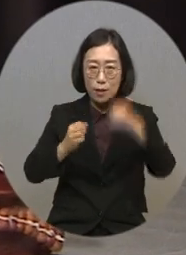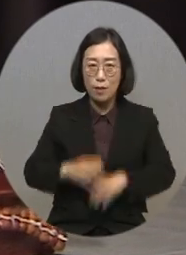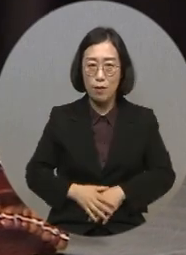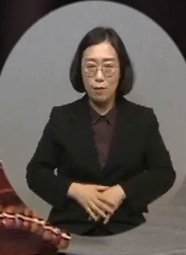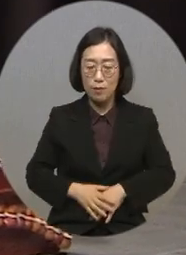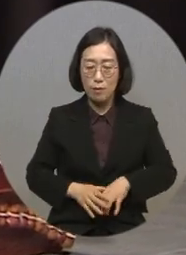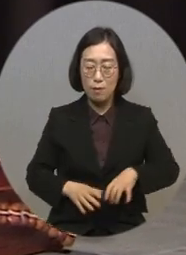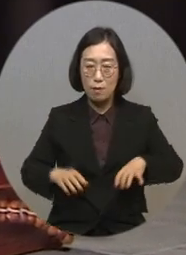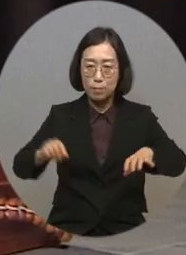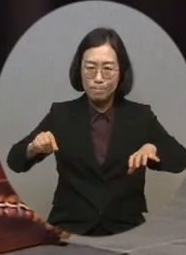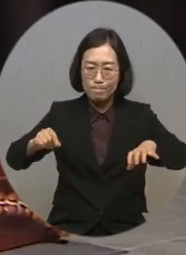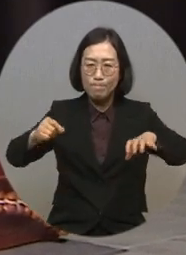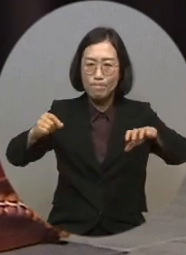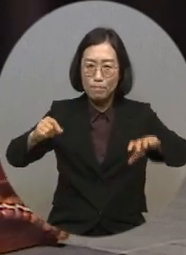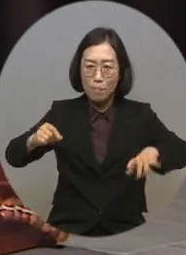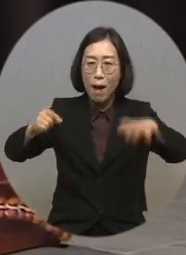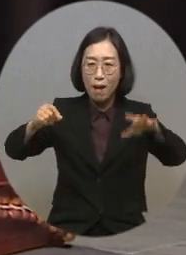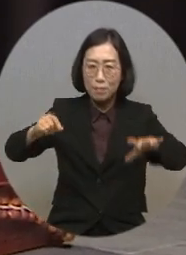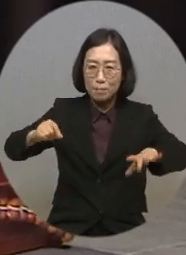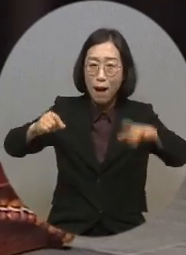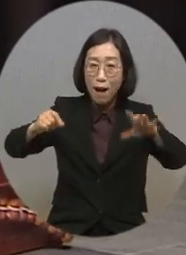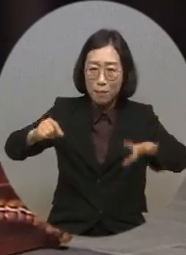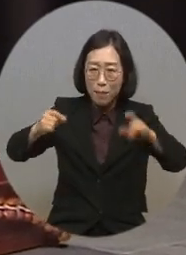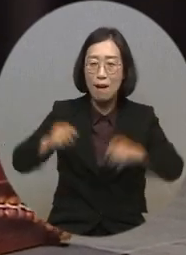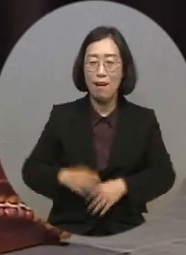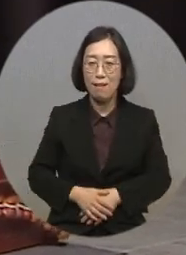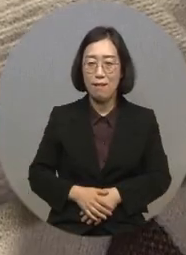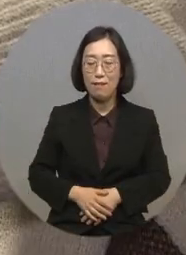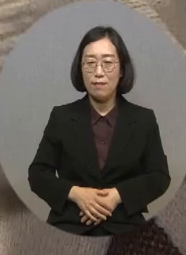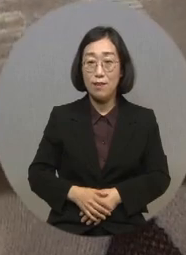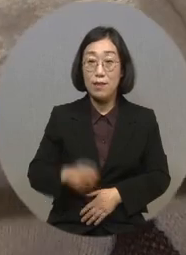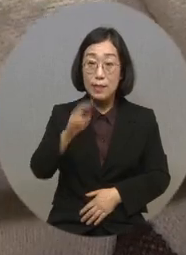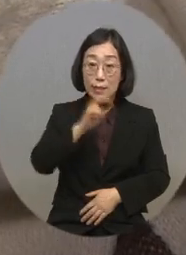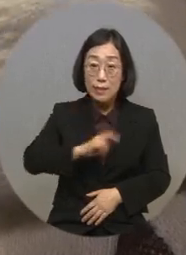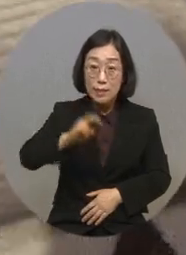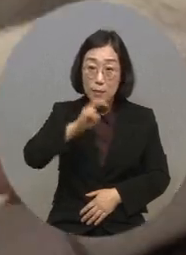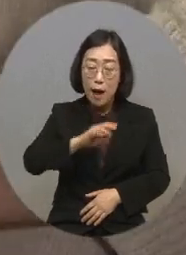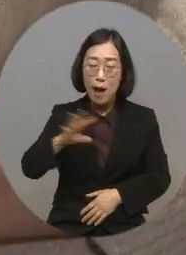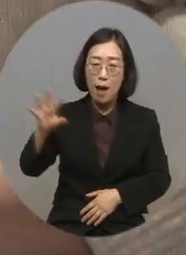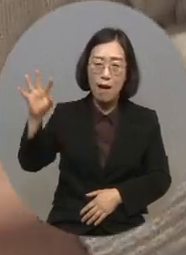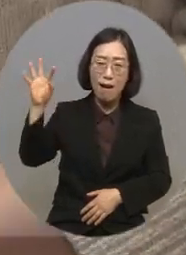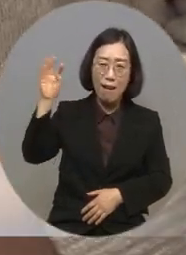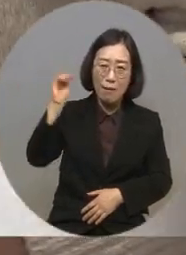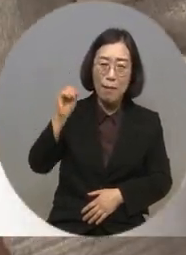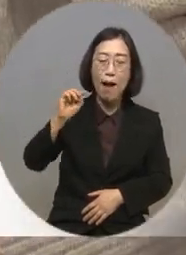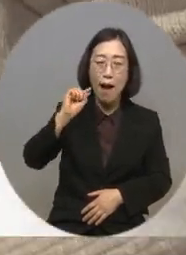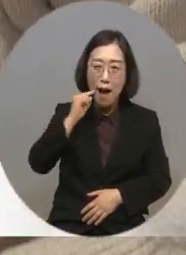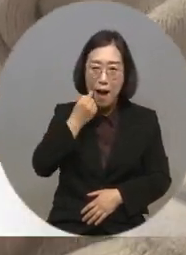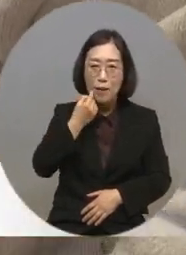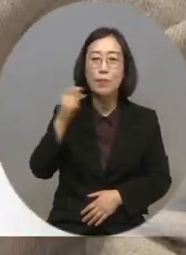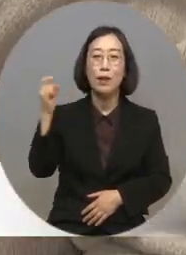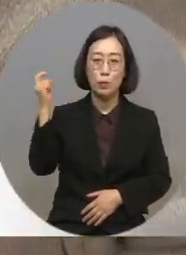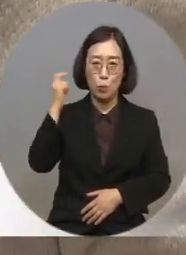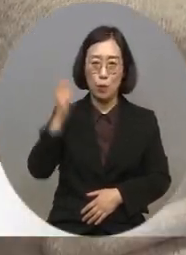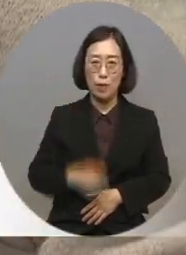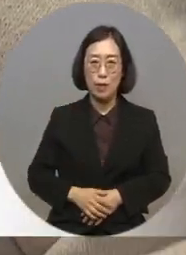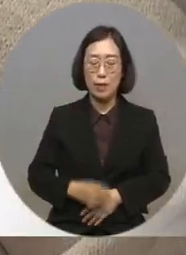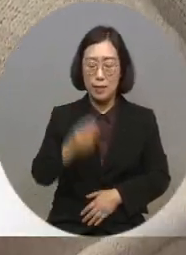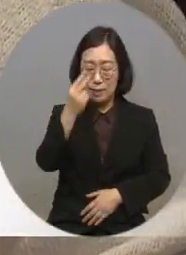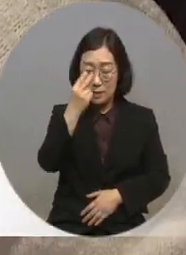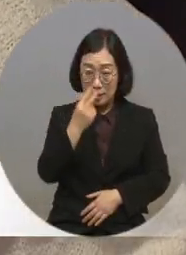천천히 연주해 봅니다 음과 음이 모여 하나의 선율이 완성됩니다 시각 장엔